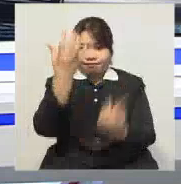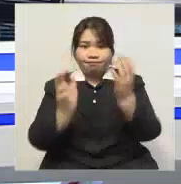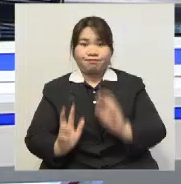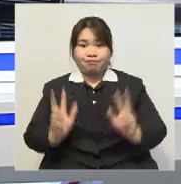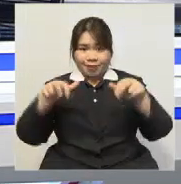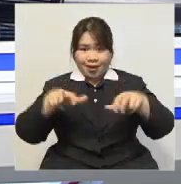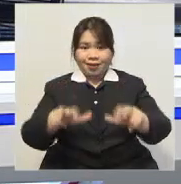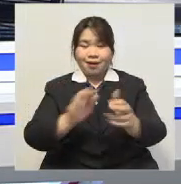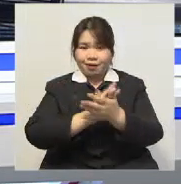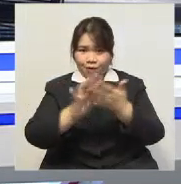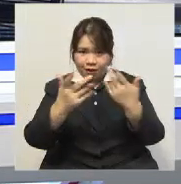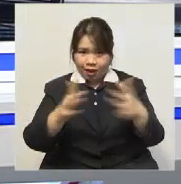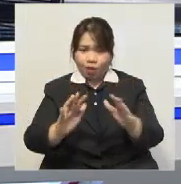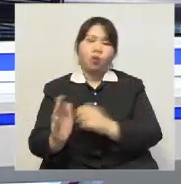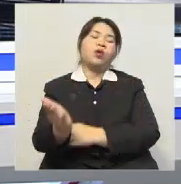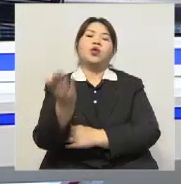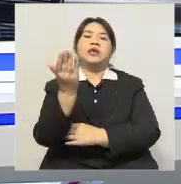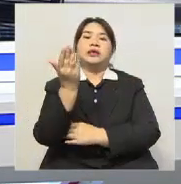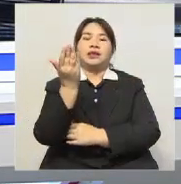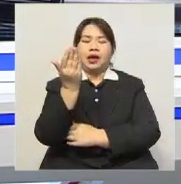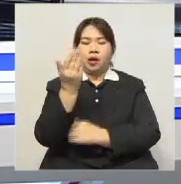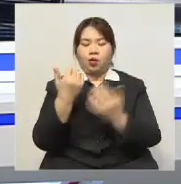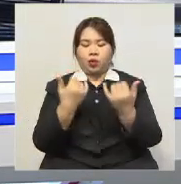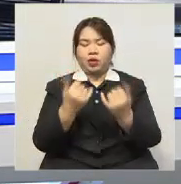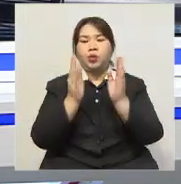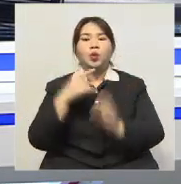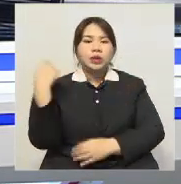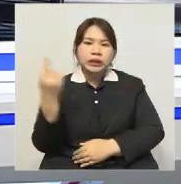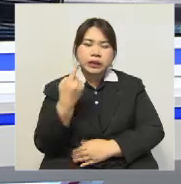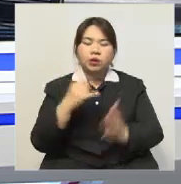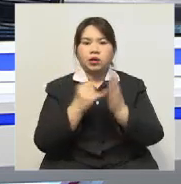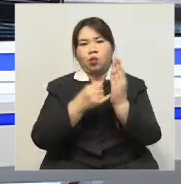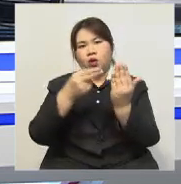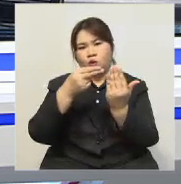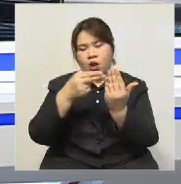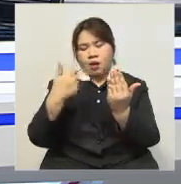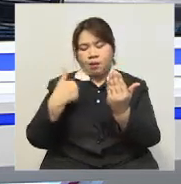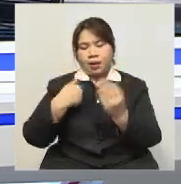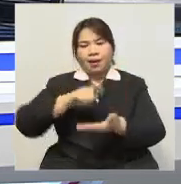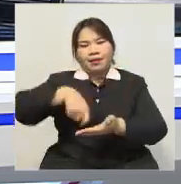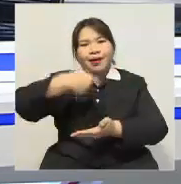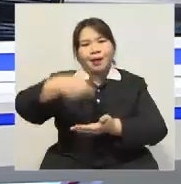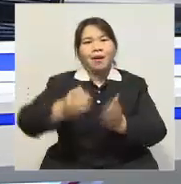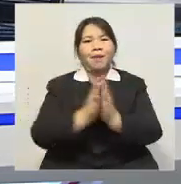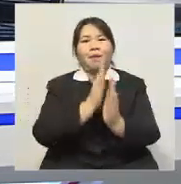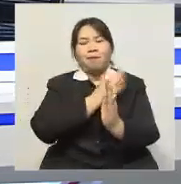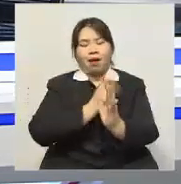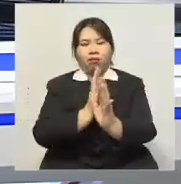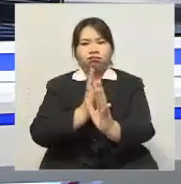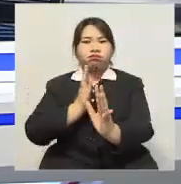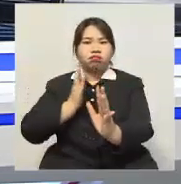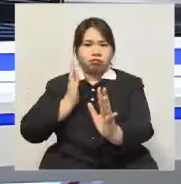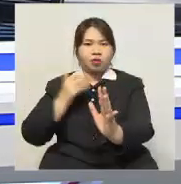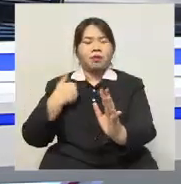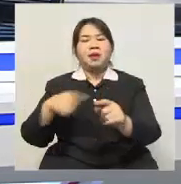ะครับเช้าวันนี้เองนะครับพุทธศาสนิกชนในจังหวัดหนองคายครับแล้วก็นักท่องเที่ยวก็ได้ร่วมกันทำบุญตักบาตรเทโวนะครับเช่นเดียวกับพุทธศาสนิกชนทั่ว